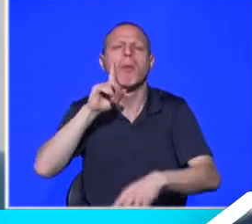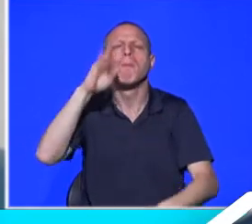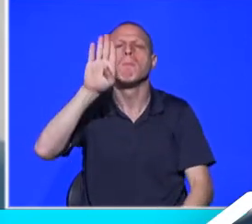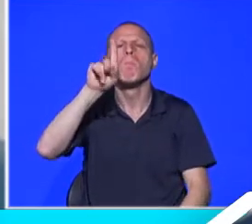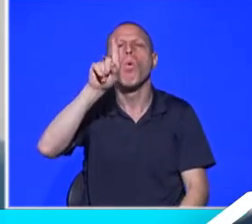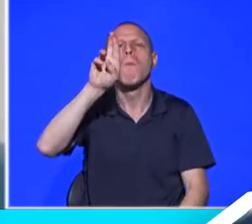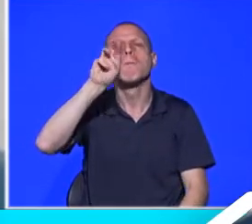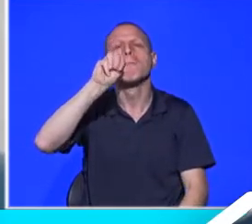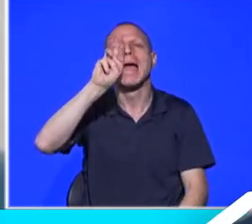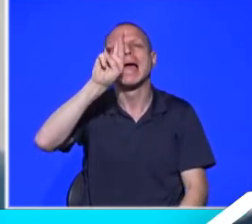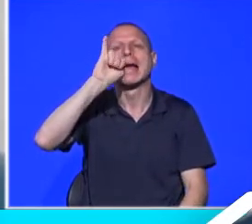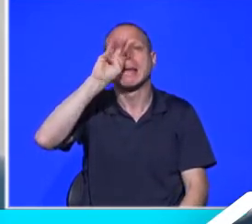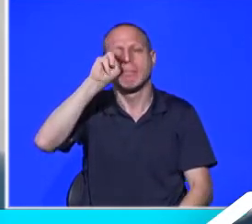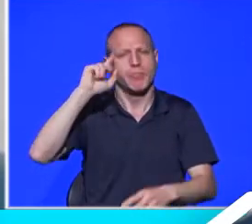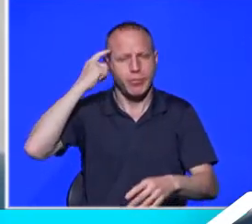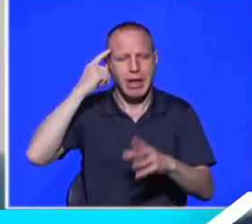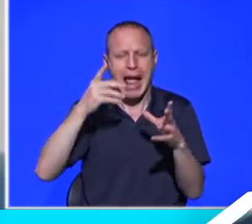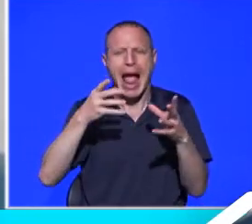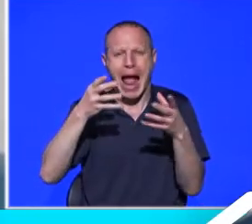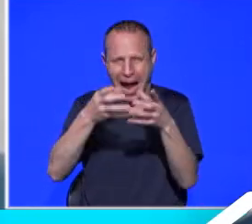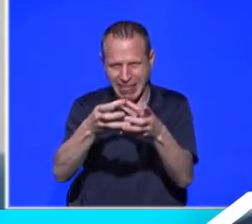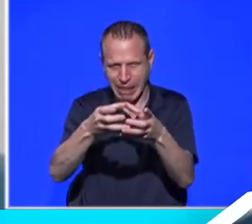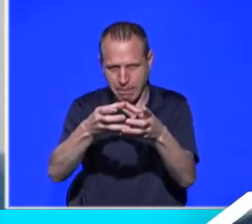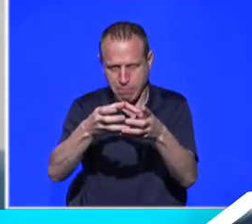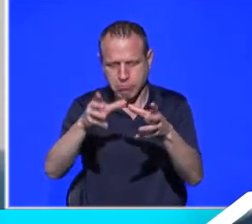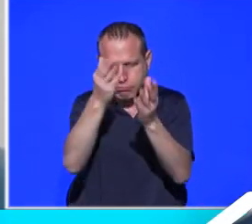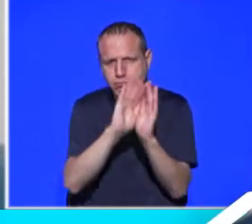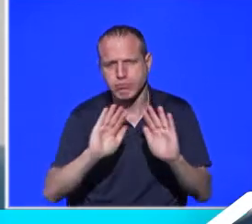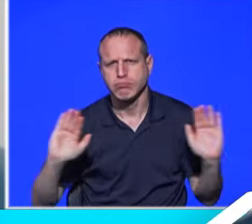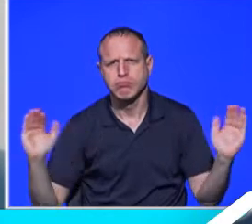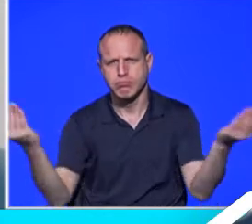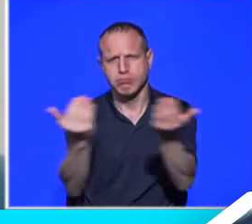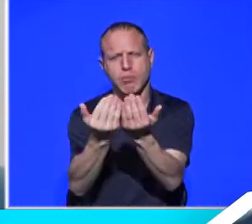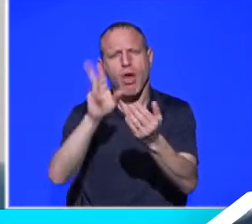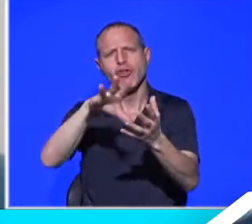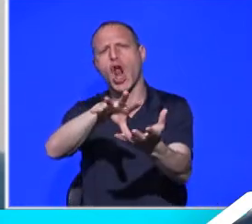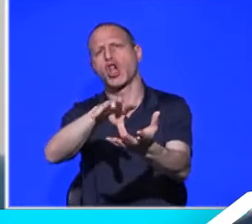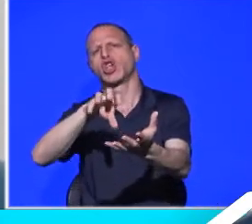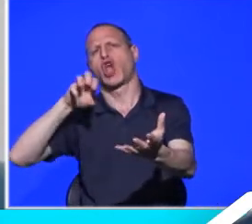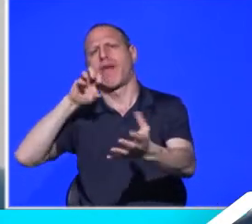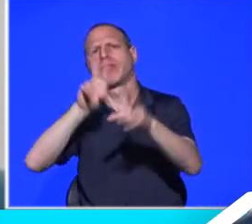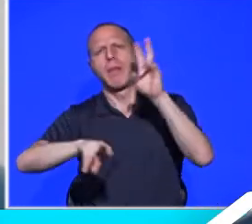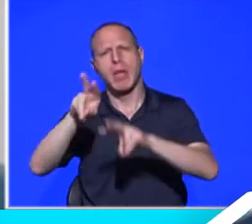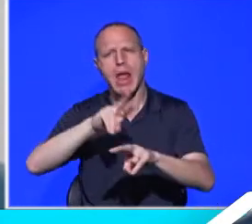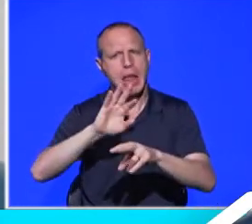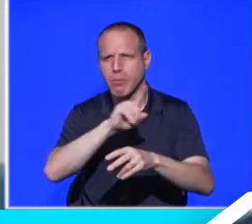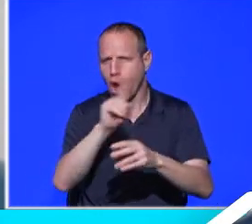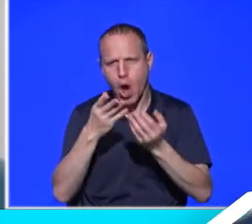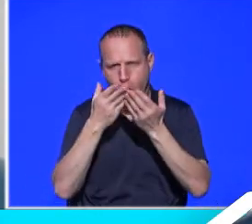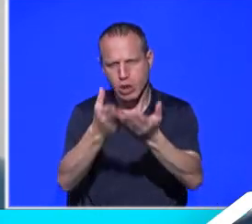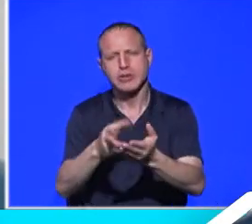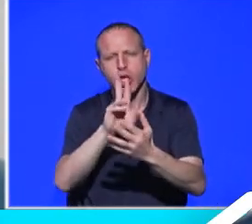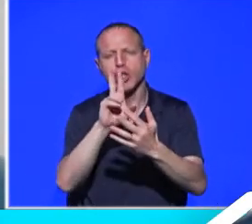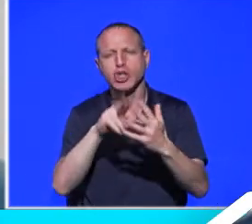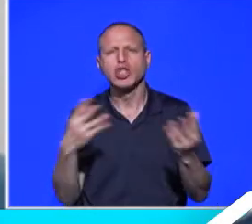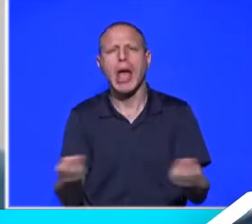לדאוג שהקטם יקובע במקומו, אפשר באמצעים מכניים לשאוב אותו, לטפל בו, ואם זה לא עוזר, אז יש גם אמצעים כימיים